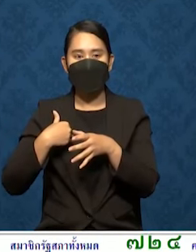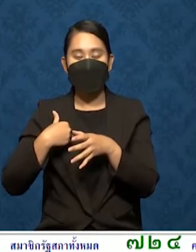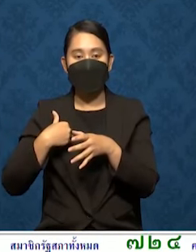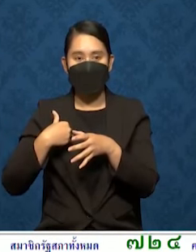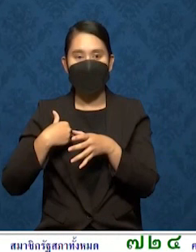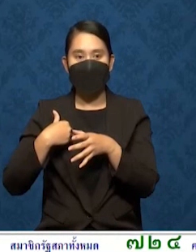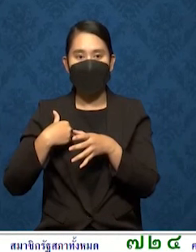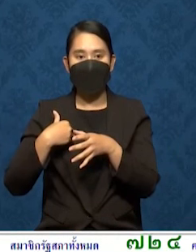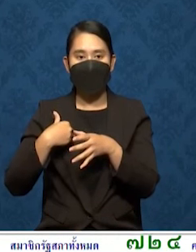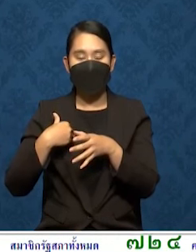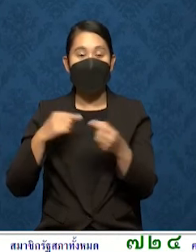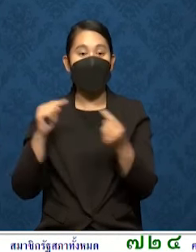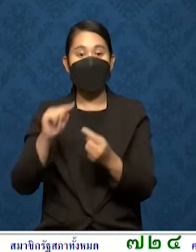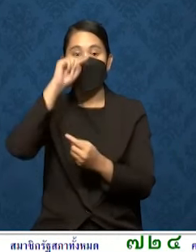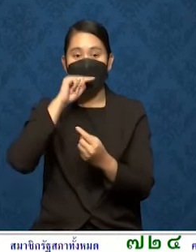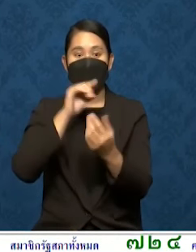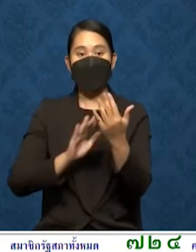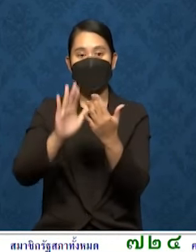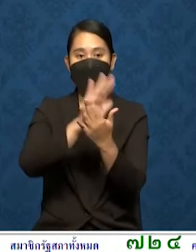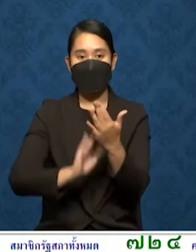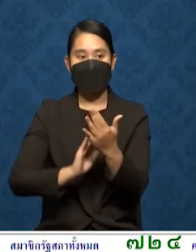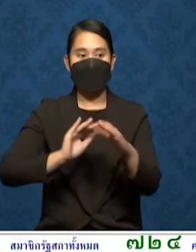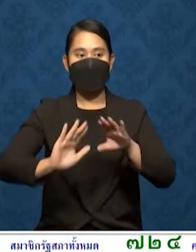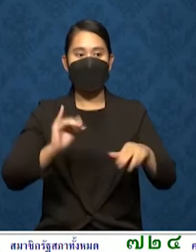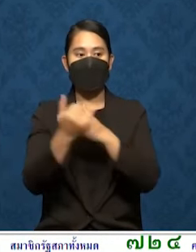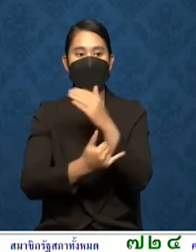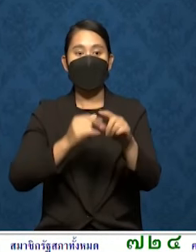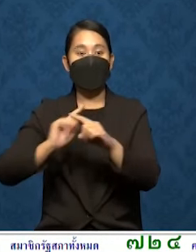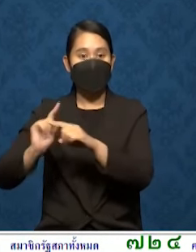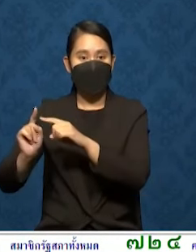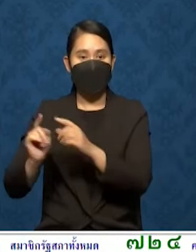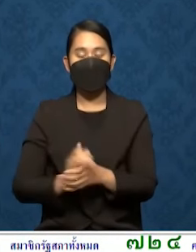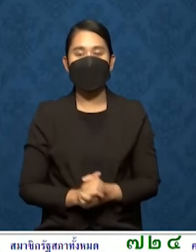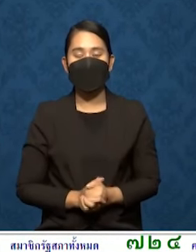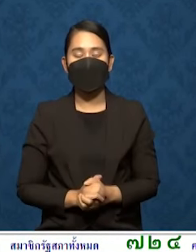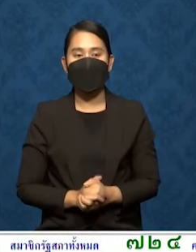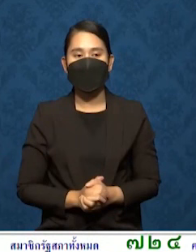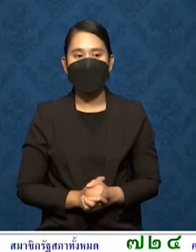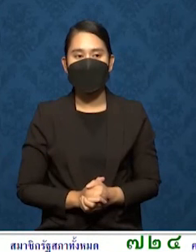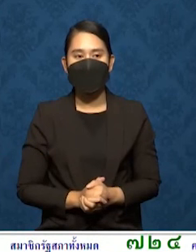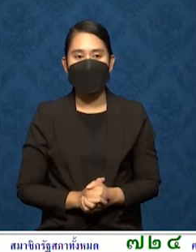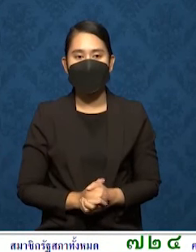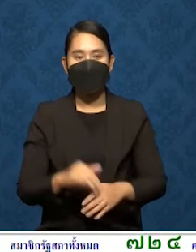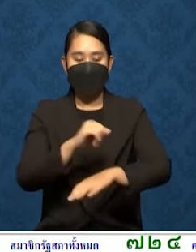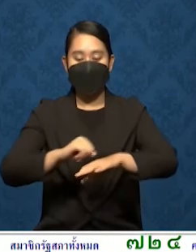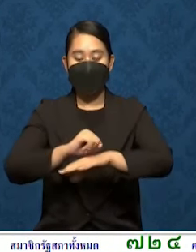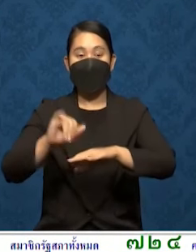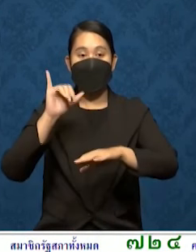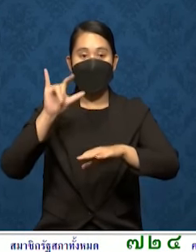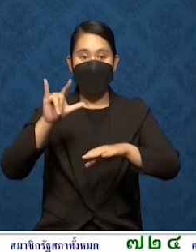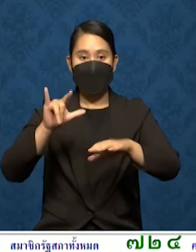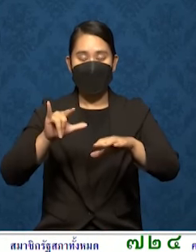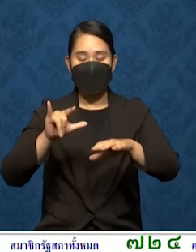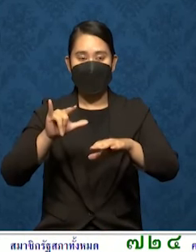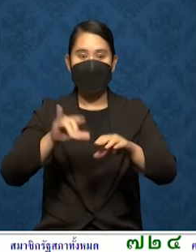ในแถบในประเทศไทยหรือในเทียบกับประเทศต่างๆอีกประการหนึ่งการขยายสนามบินไปที่จังหวั